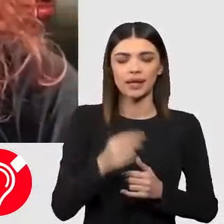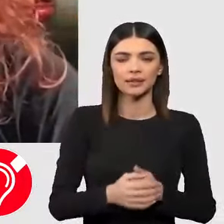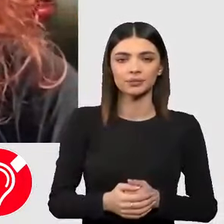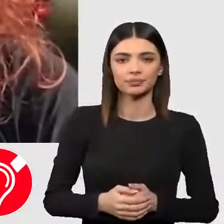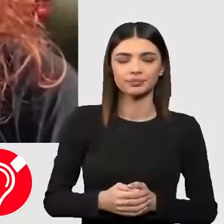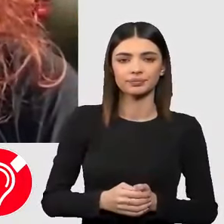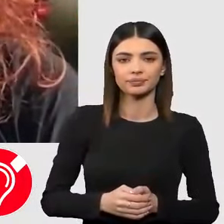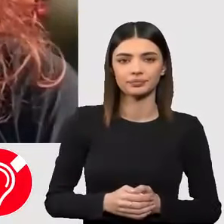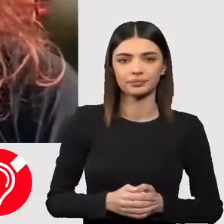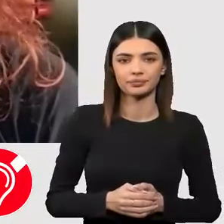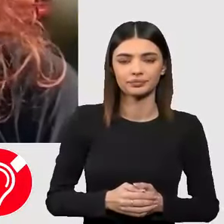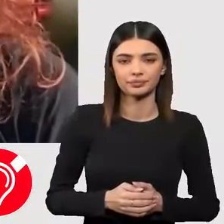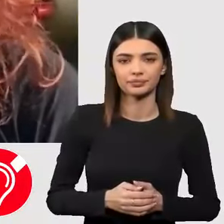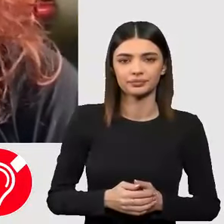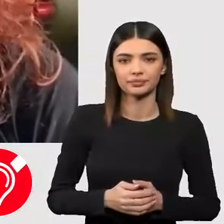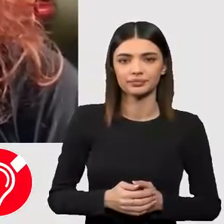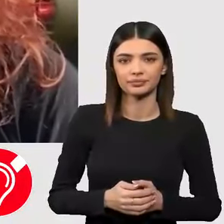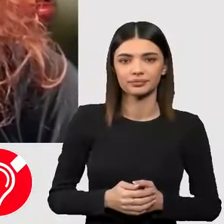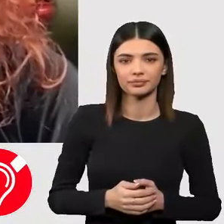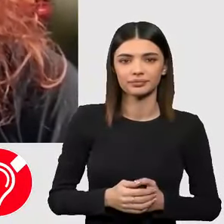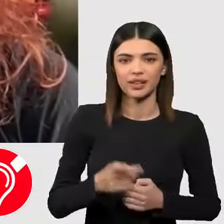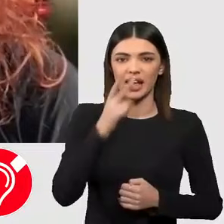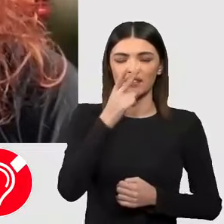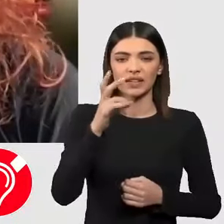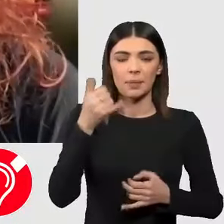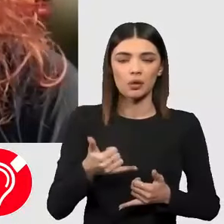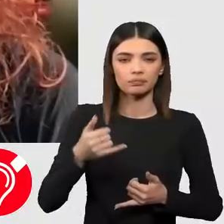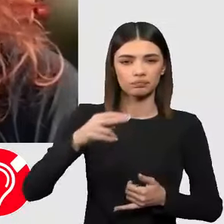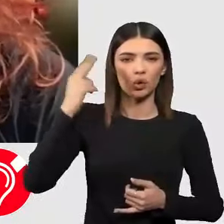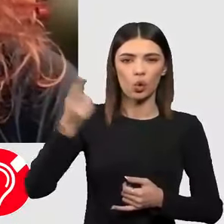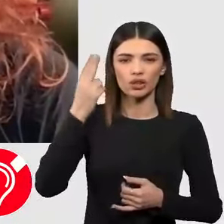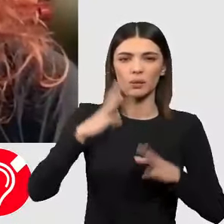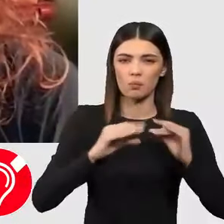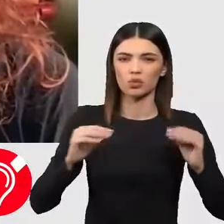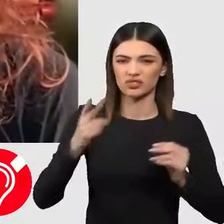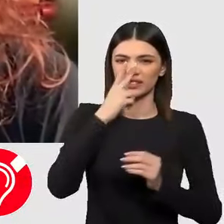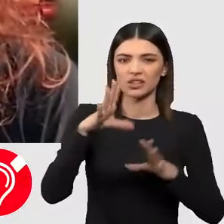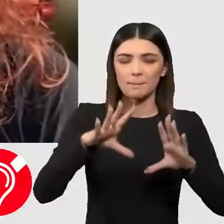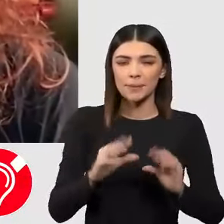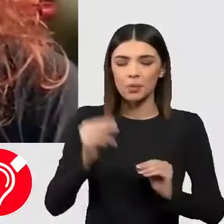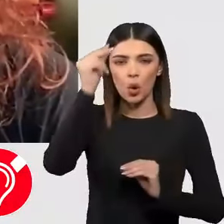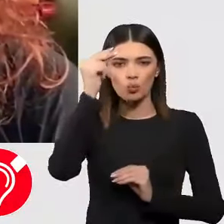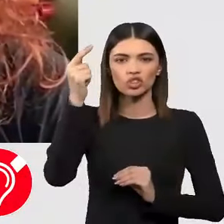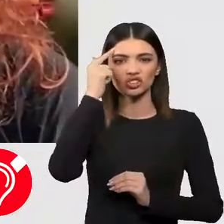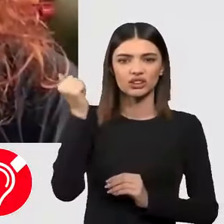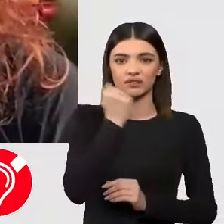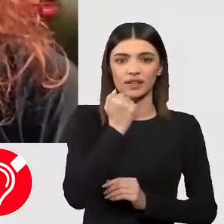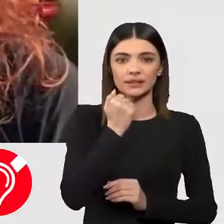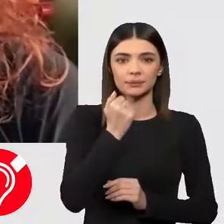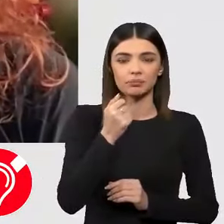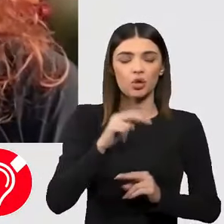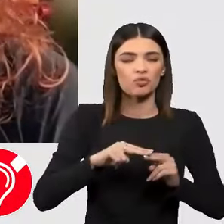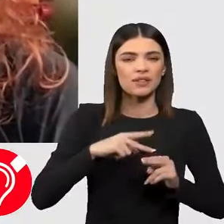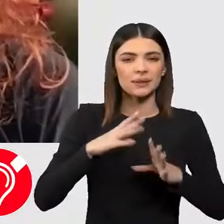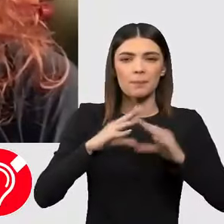și mulțumesc pentru prezență! Bună dimineața! Vedem că face multe progrese în ceea ce privește AI-ul. Cât de mare